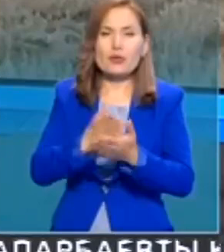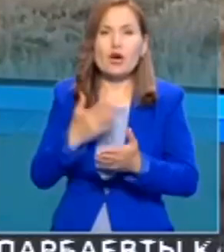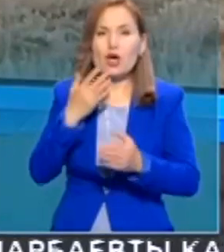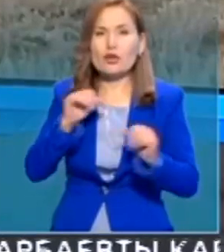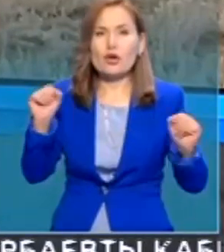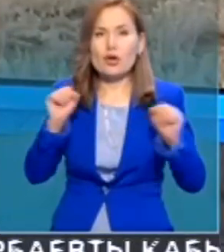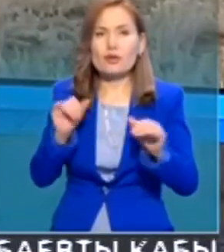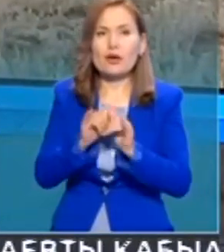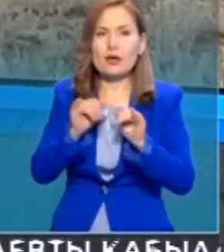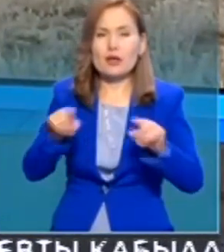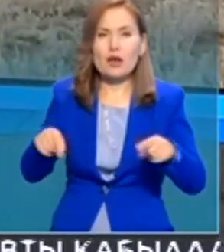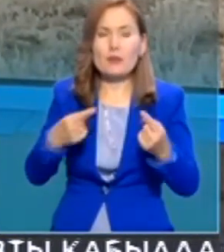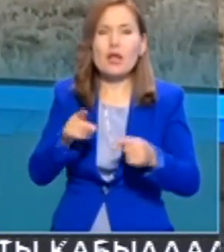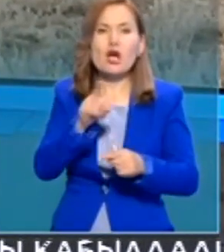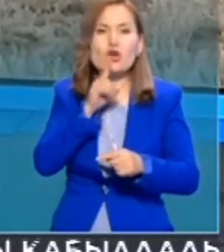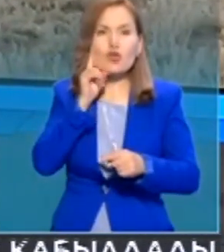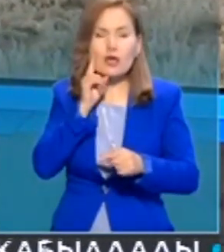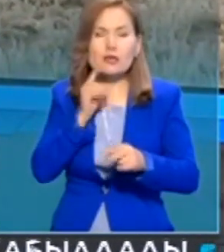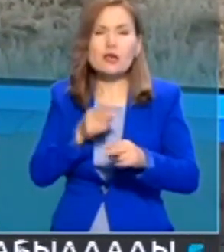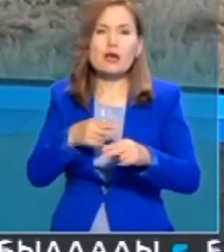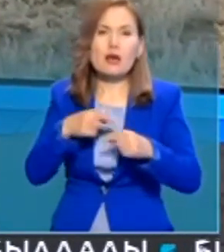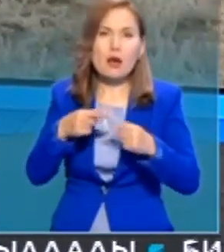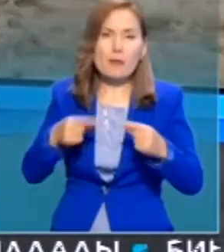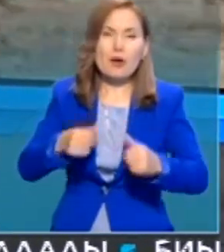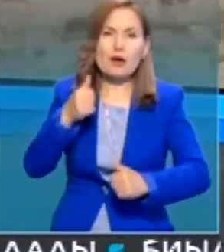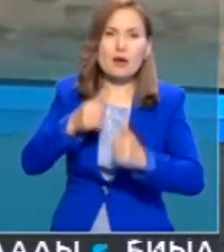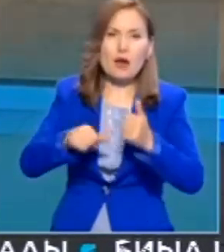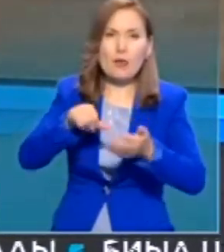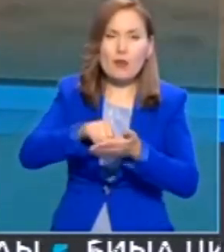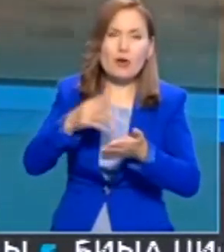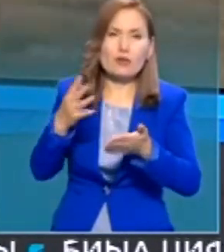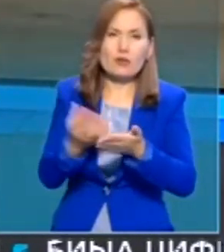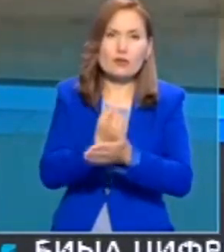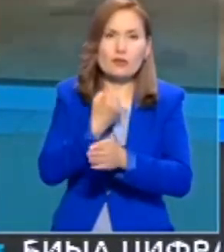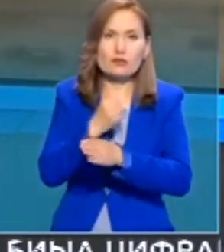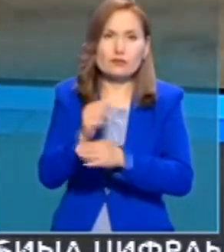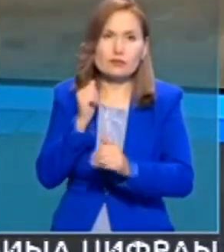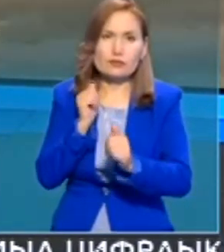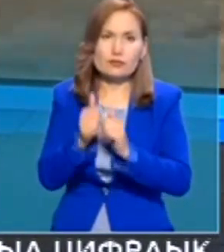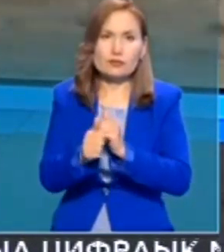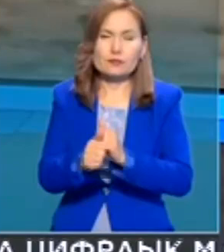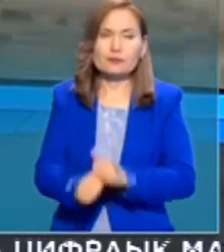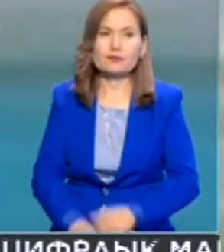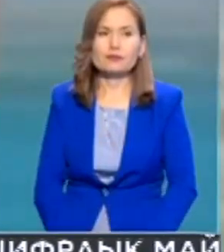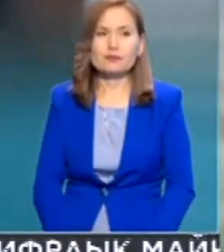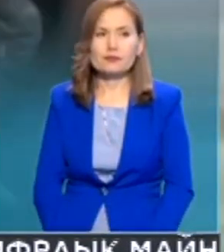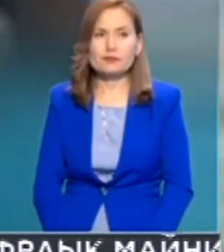спортты жаңғыртып жүрген жастар аударыспақ пен теңгелуден ел чемпионатында топ жарып жүр.